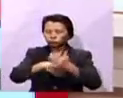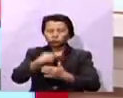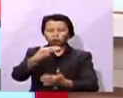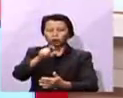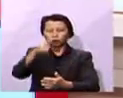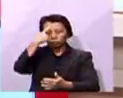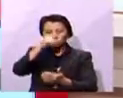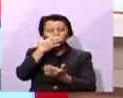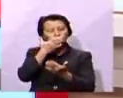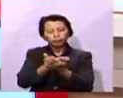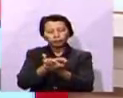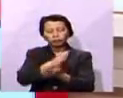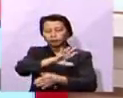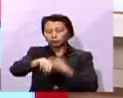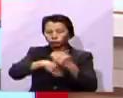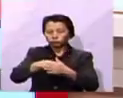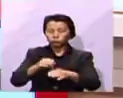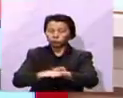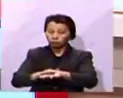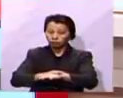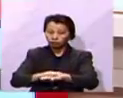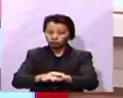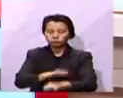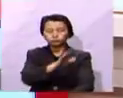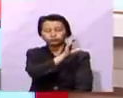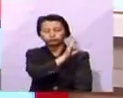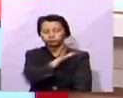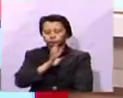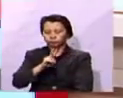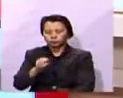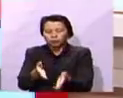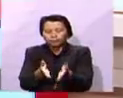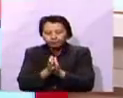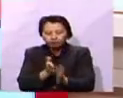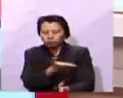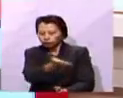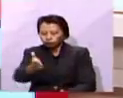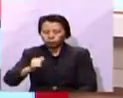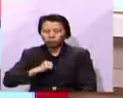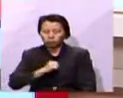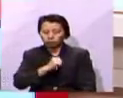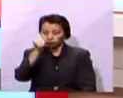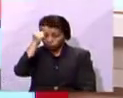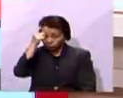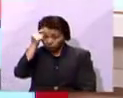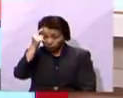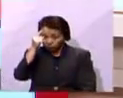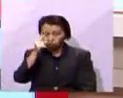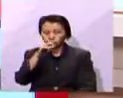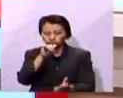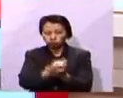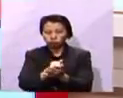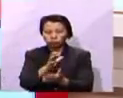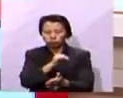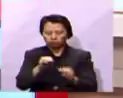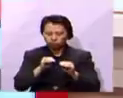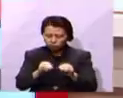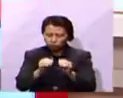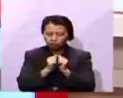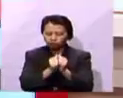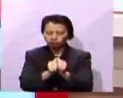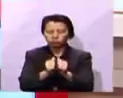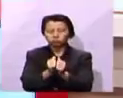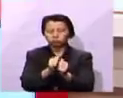kebaikan semua kaum. Pengerusi BN Dato' Sri Najib Tun Razak meminta semua anggota komponen memahami prinsip perkenaan dan bergerak bersama